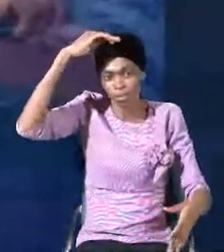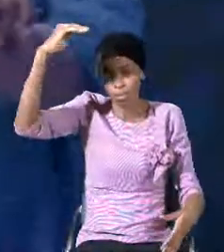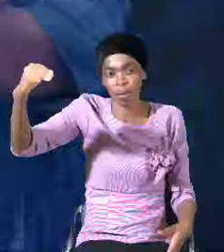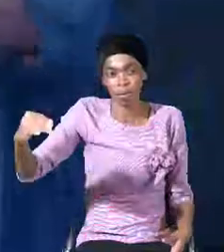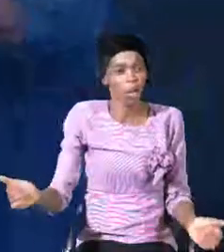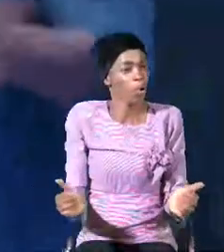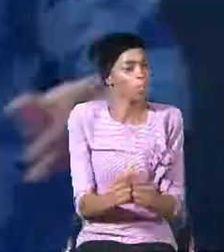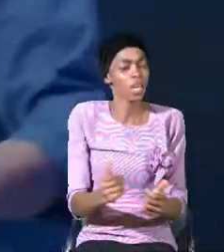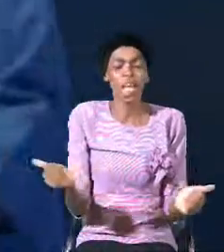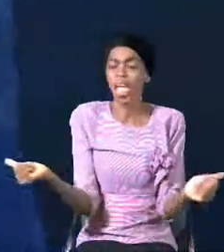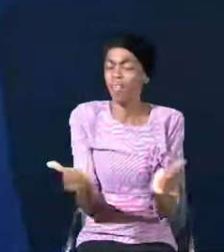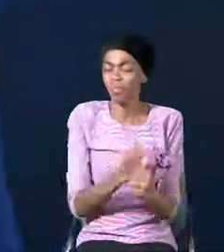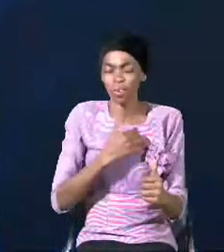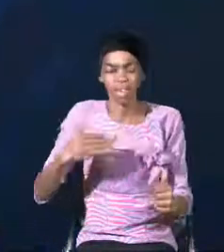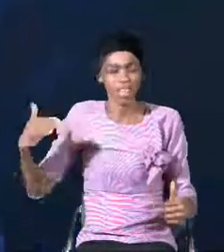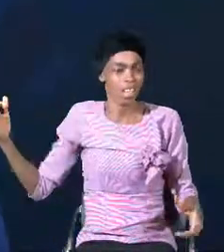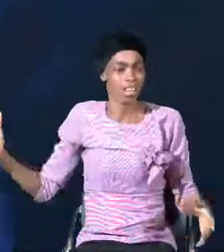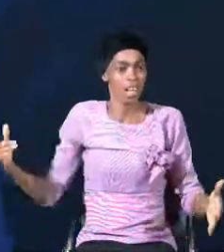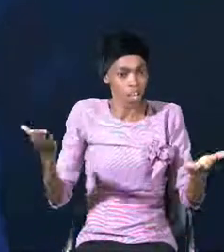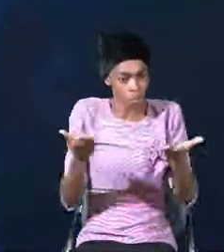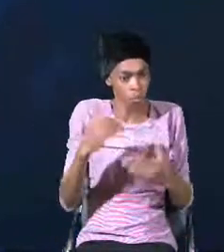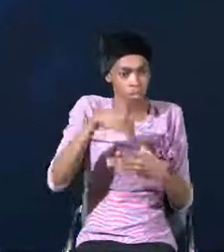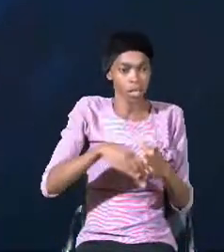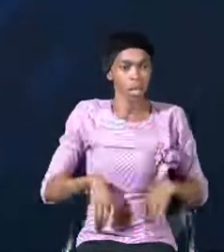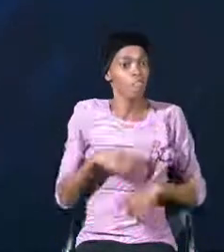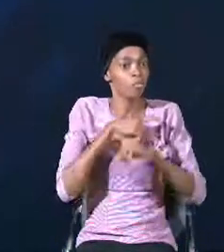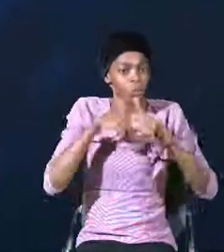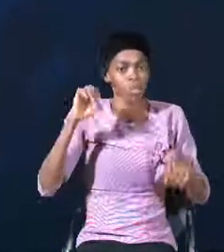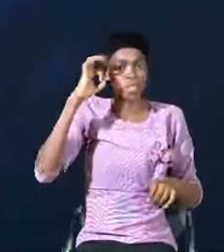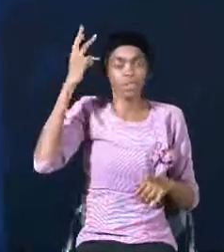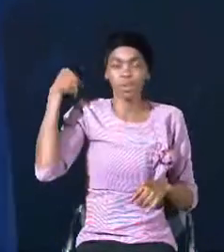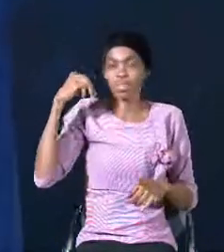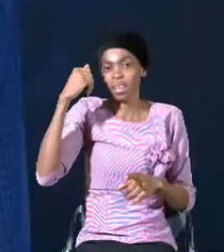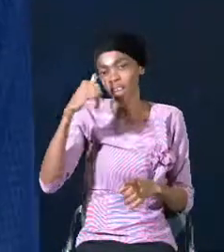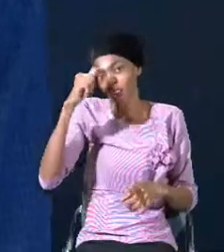beaucoup de tout ce qui est désirable dans la vie, mais il était un insensé.